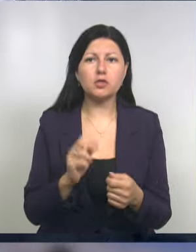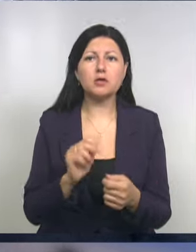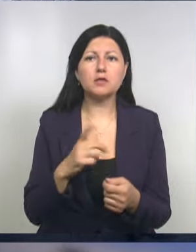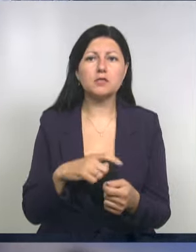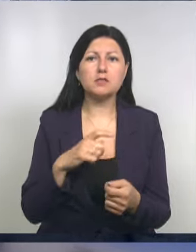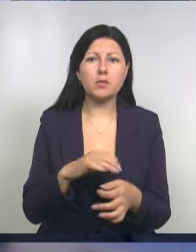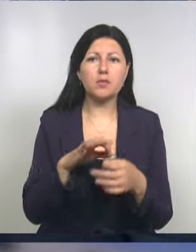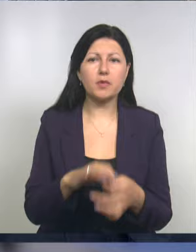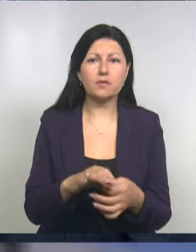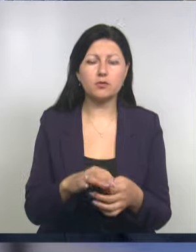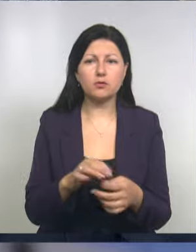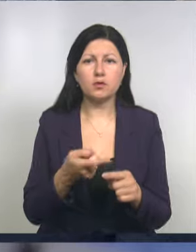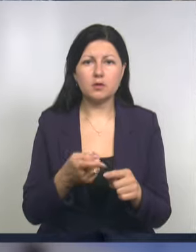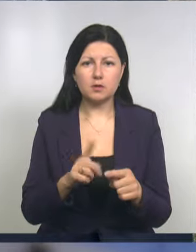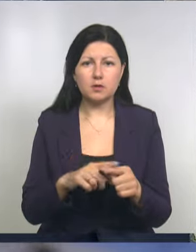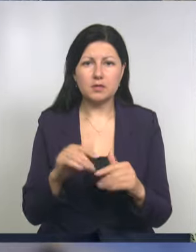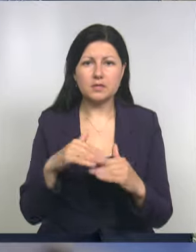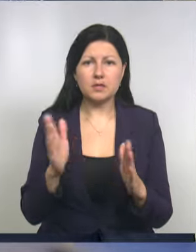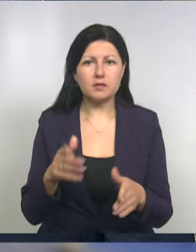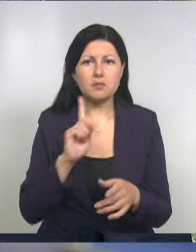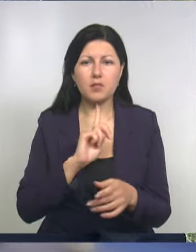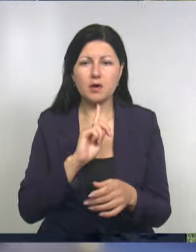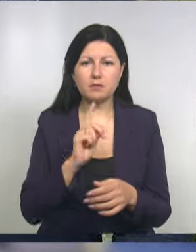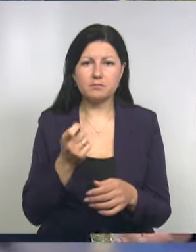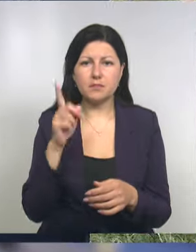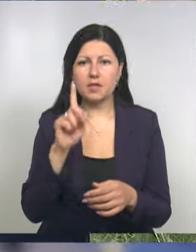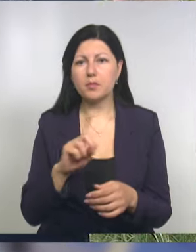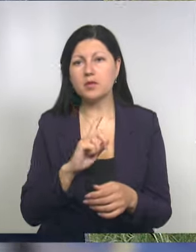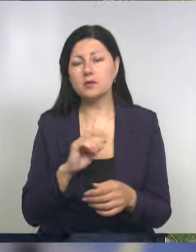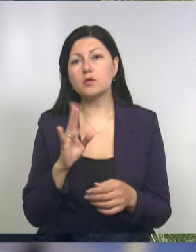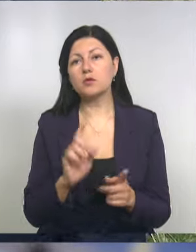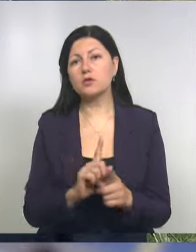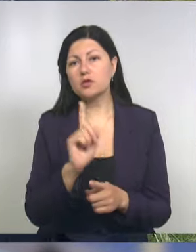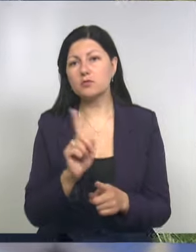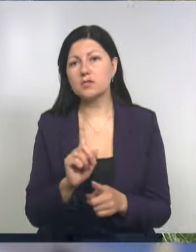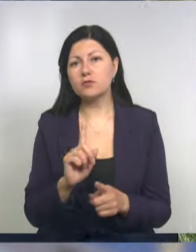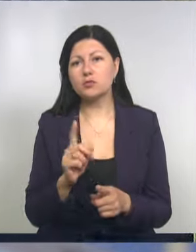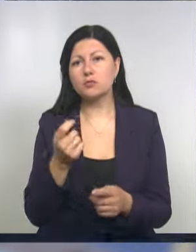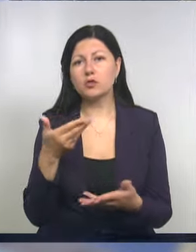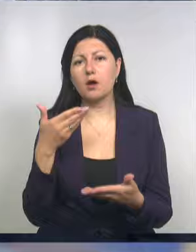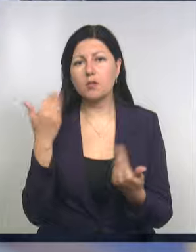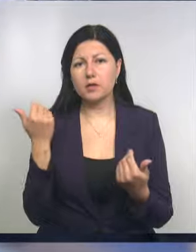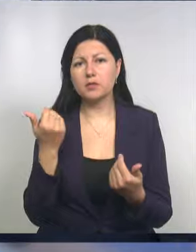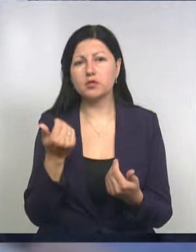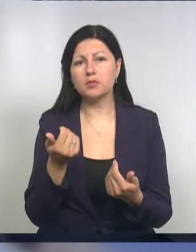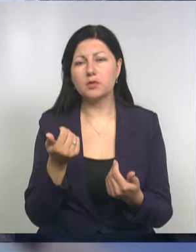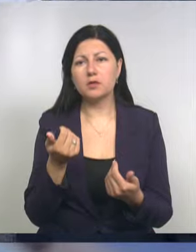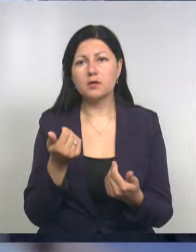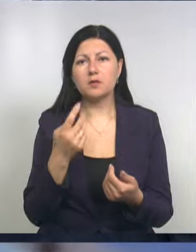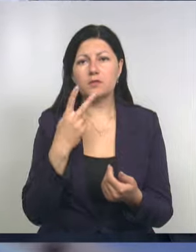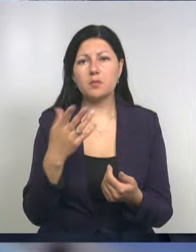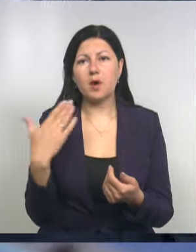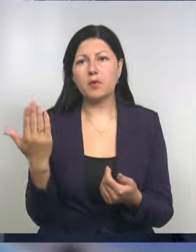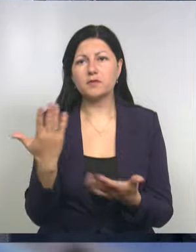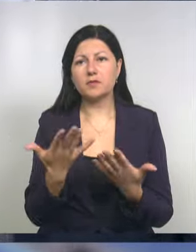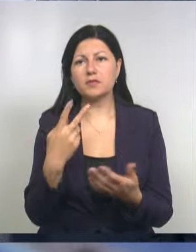там, остаток этого здания, пока не очень понятно. Но начнем с того, что вот немножко облегчим. Вот висят по правой стороне,